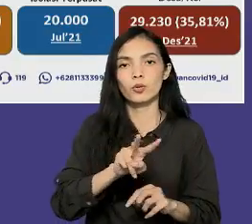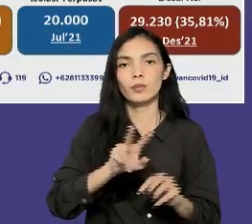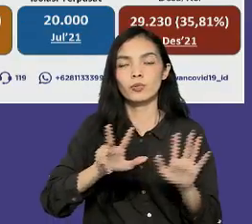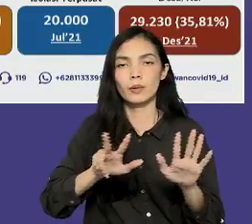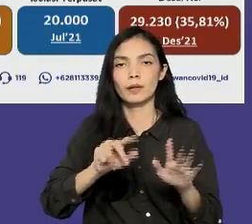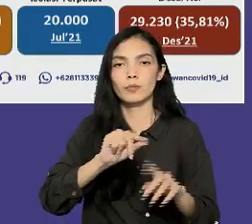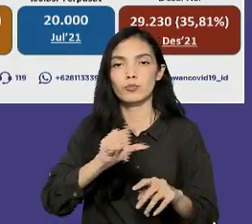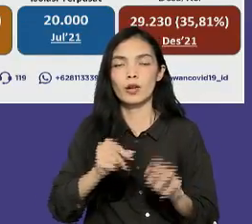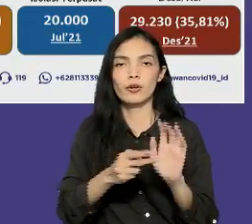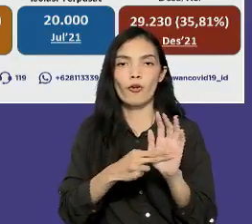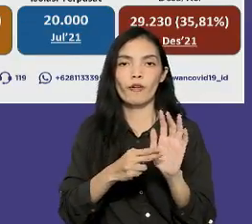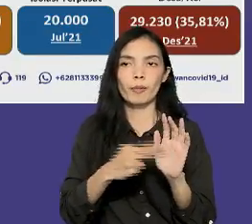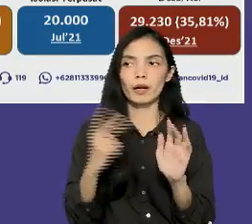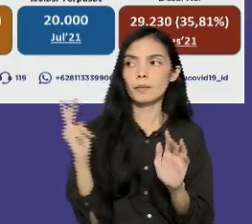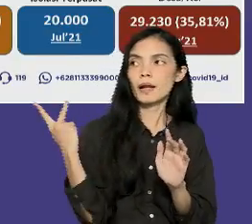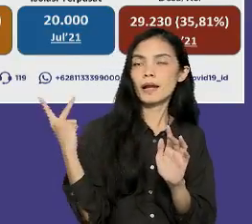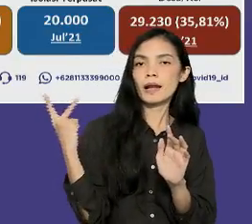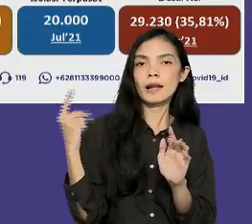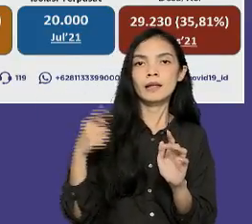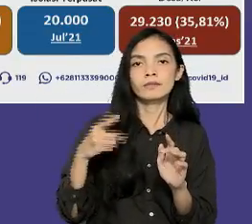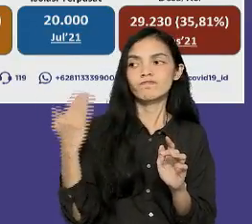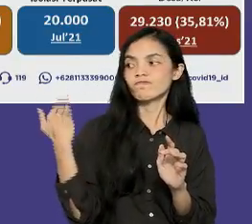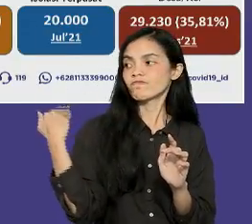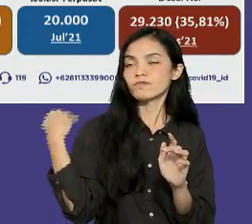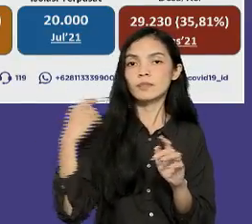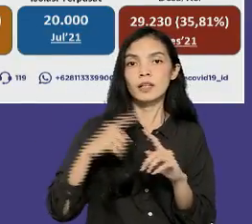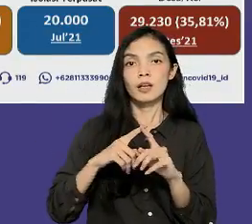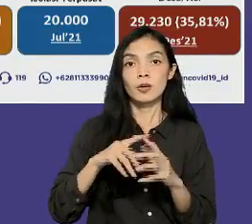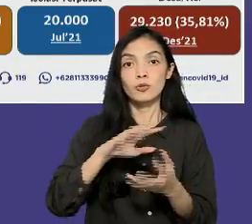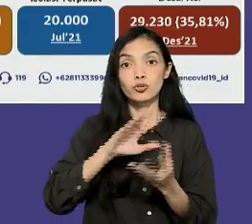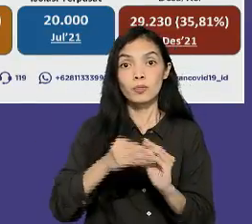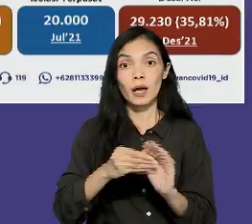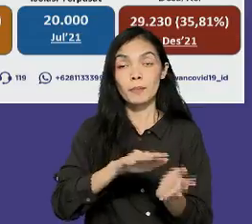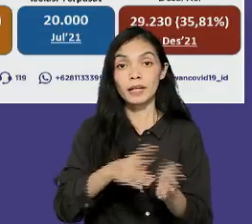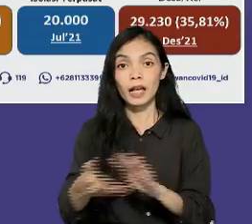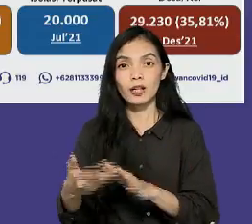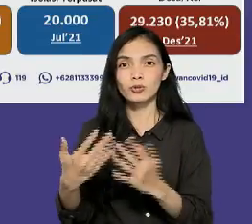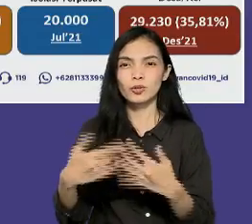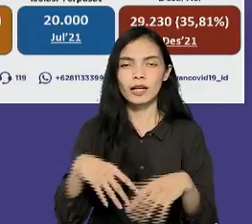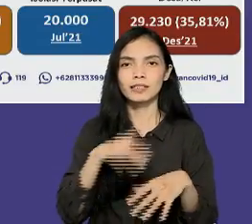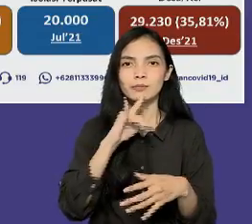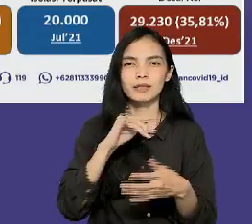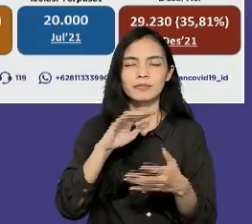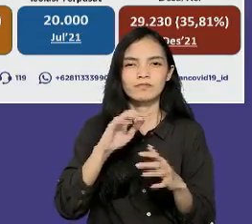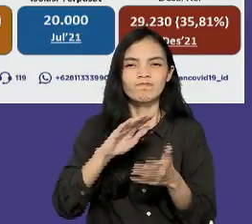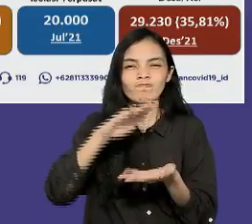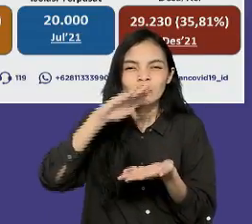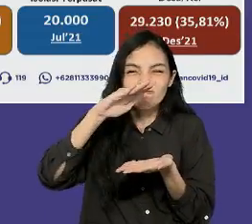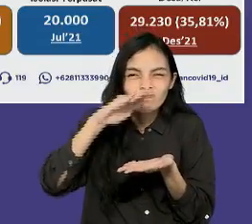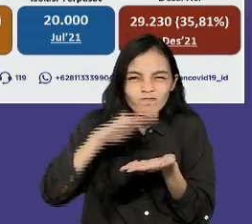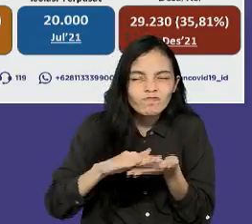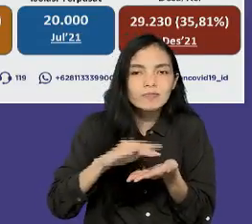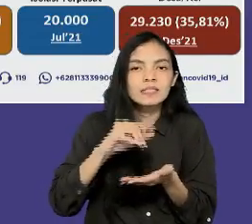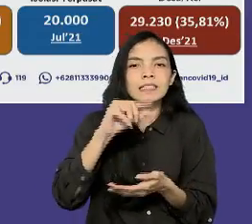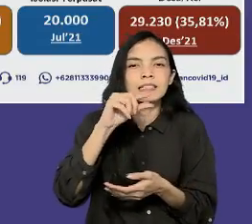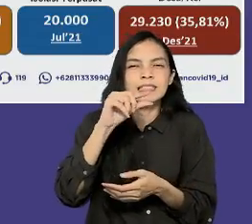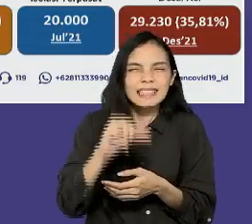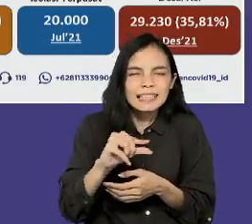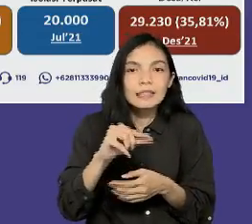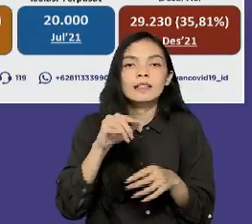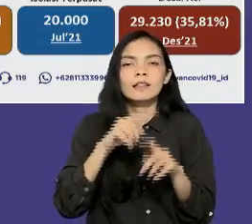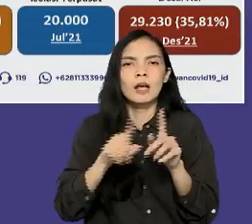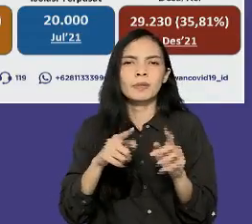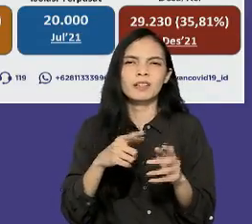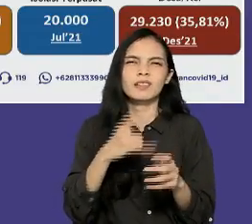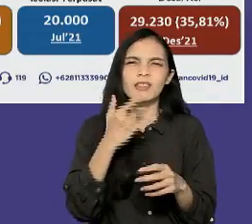November lalu. Meskipun angka kematian sudah berhasil ditekan hingga sangat kecil, nyawa tetaplah nyawa